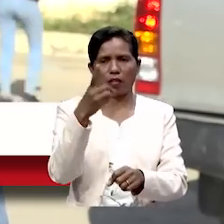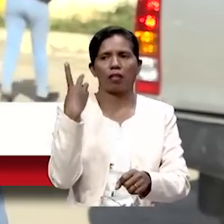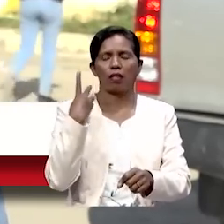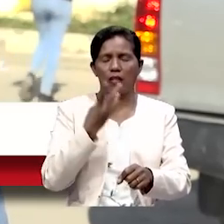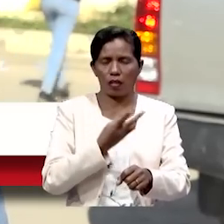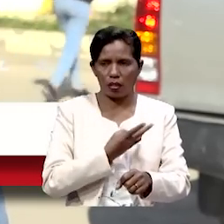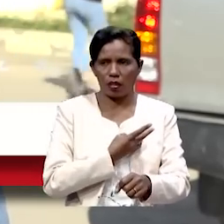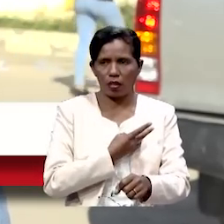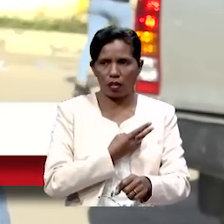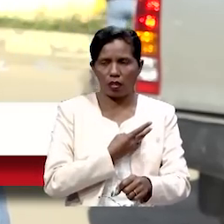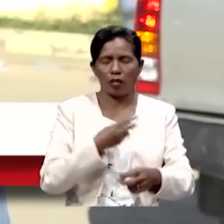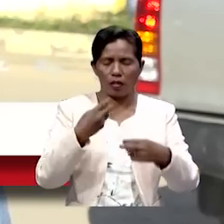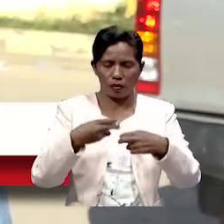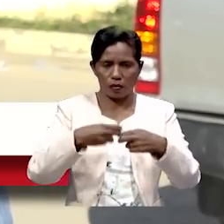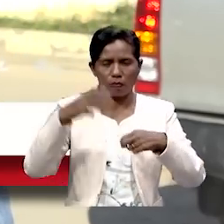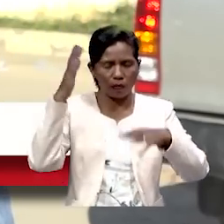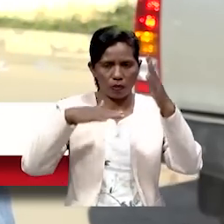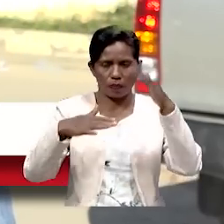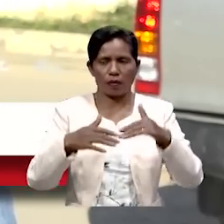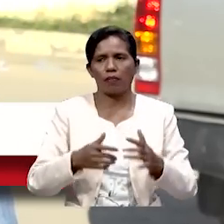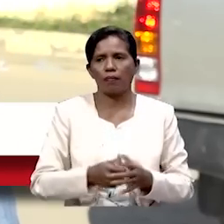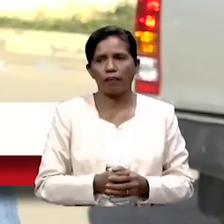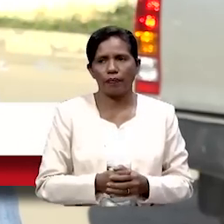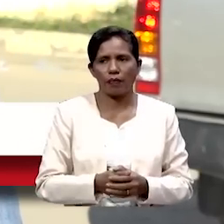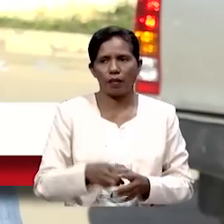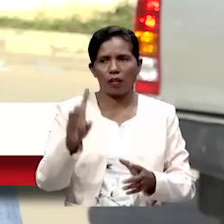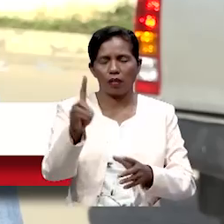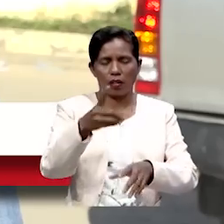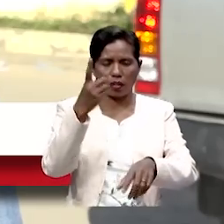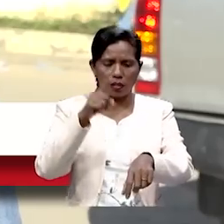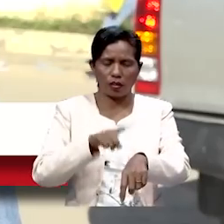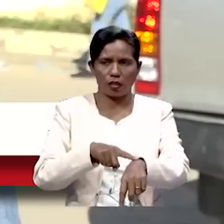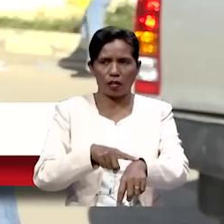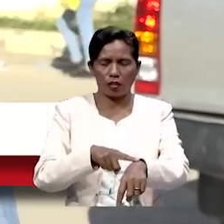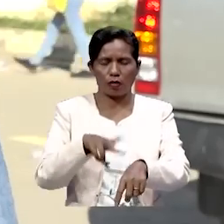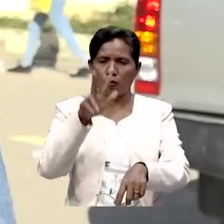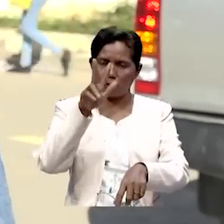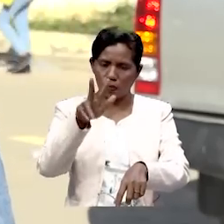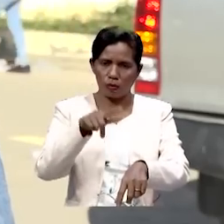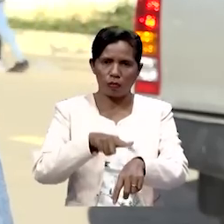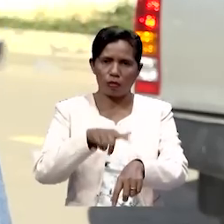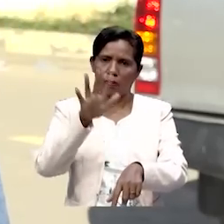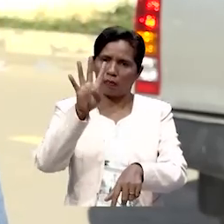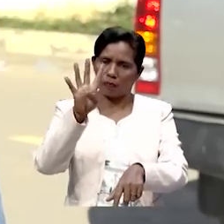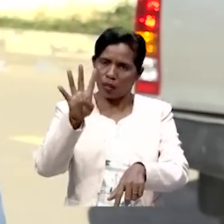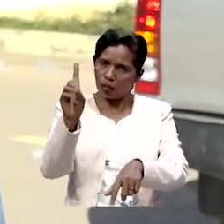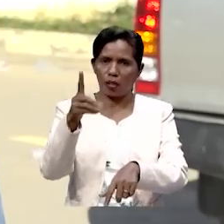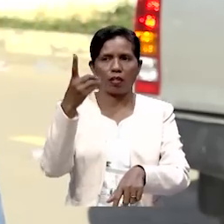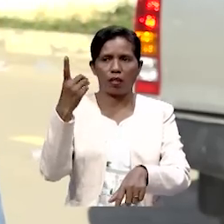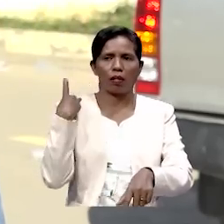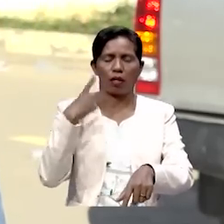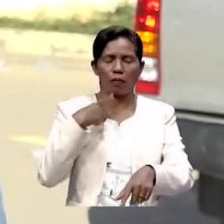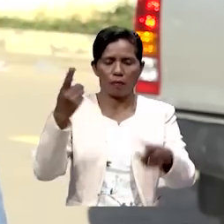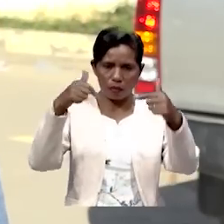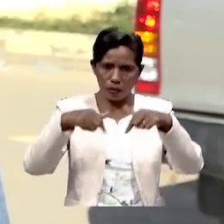kita desafis problema ma ami dader tuku tolo batu khat ami ihana